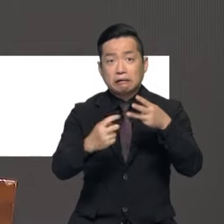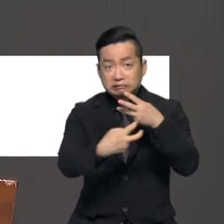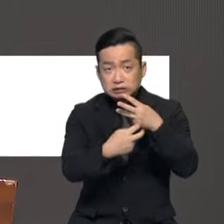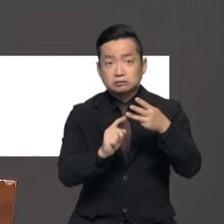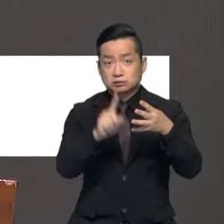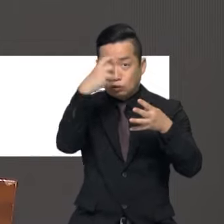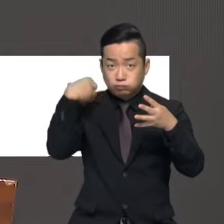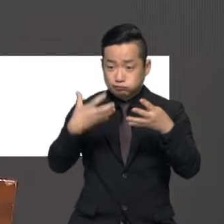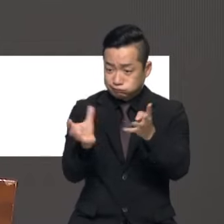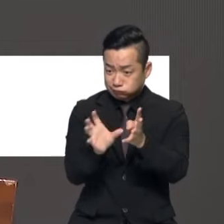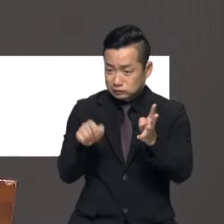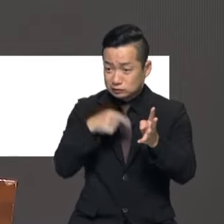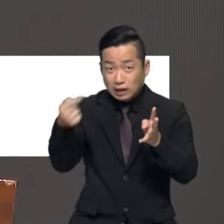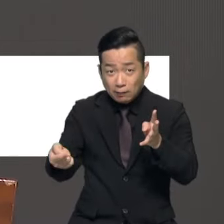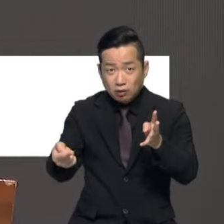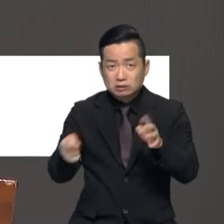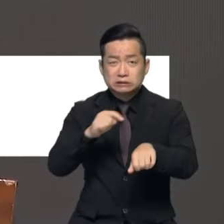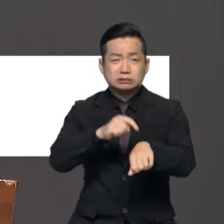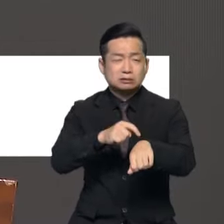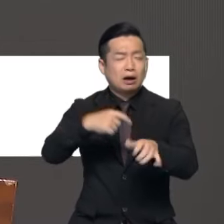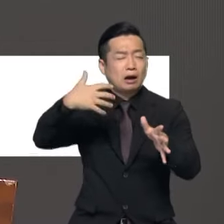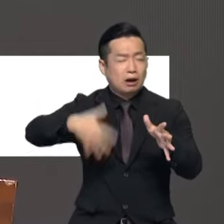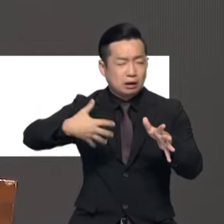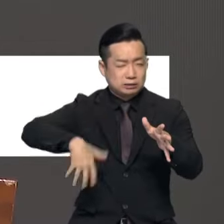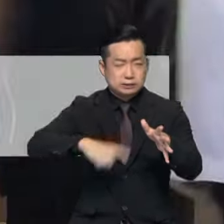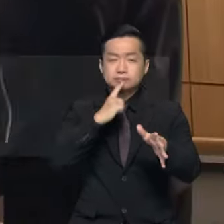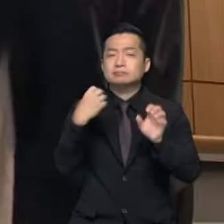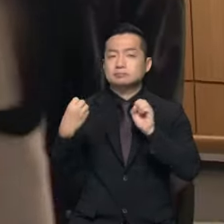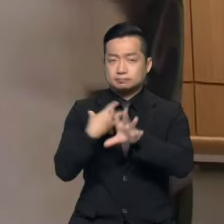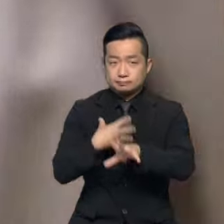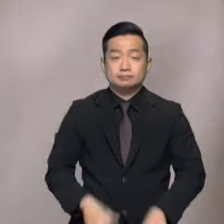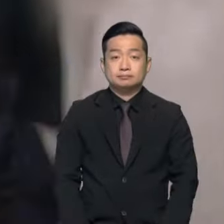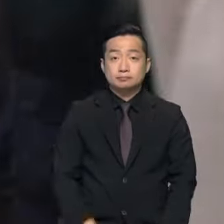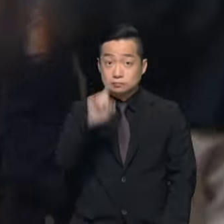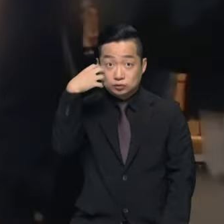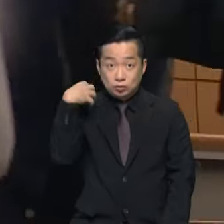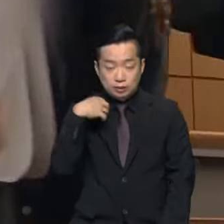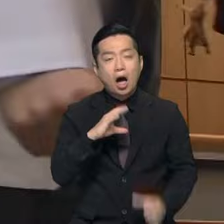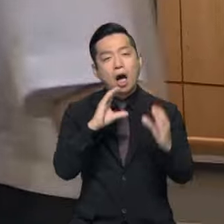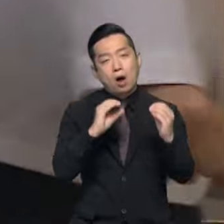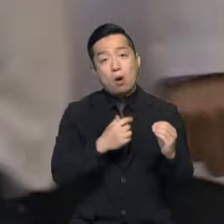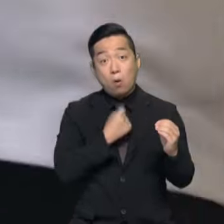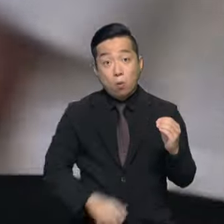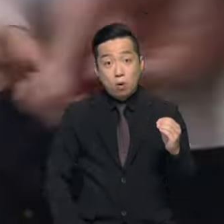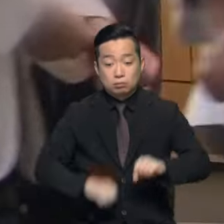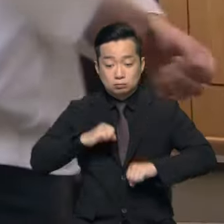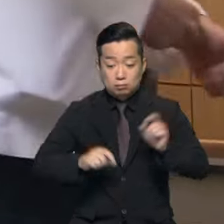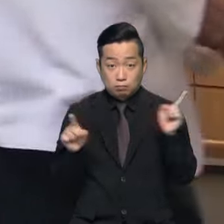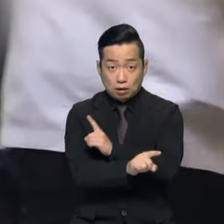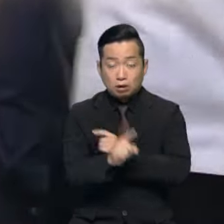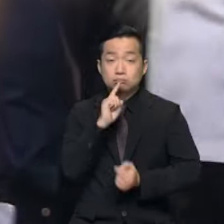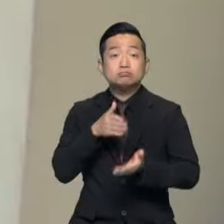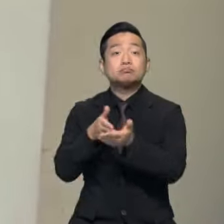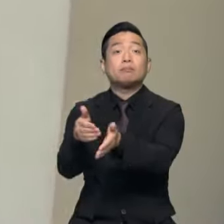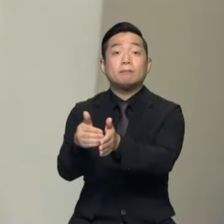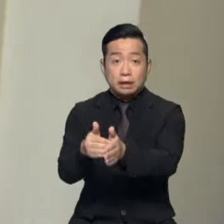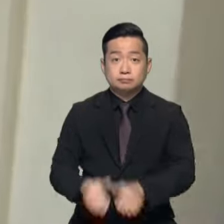참여는 시기상조라고 생각합니다. 정부가 대화를 바란다면 태도를 바꾸란 요구도